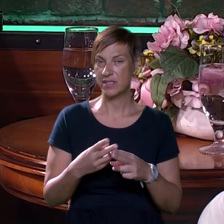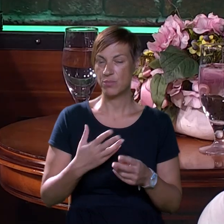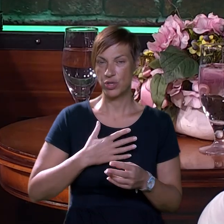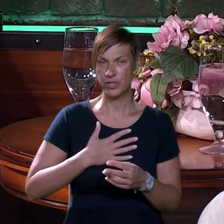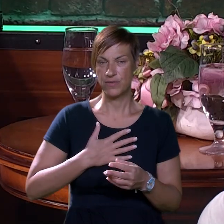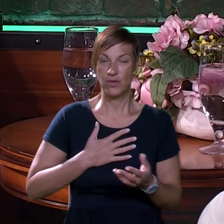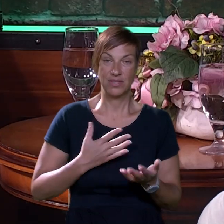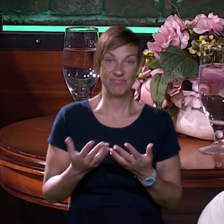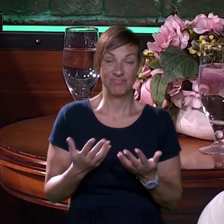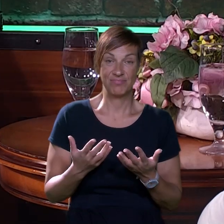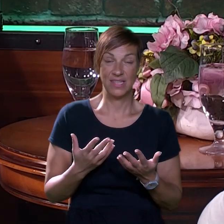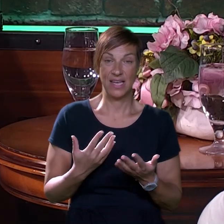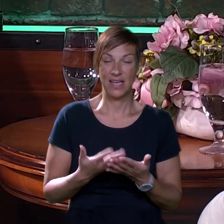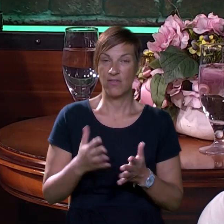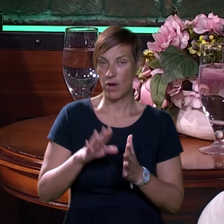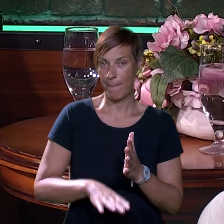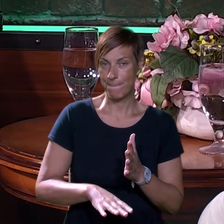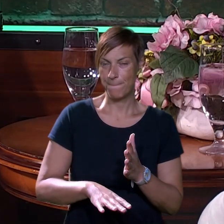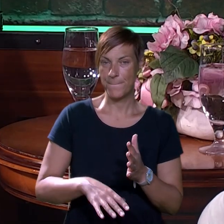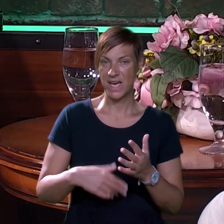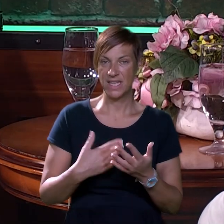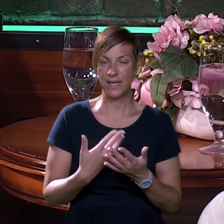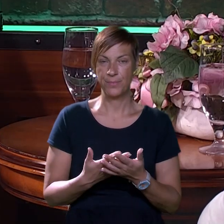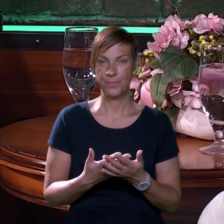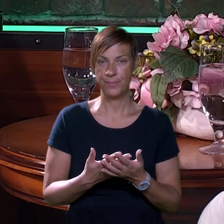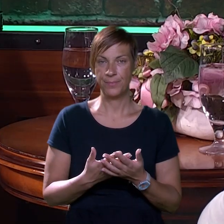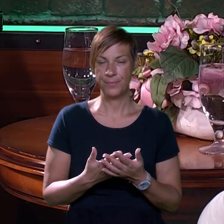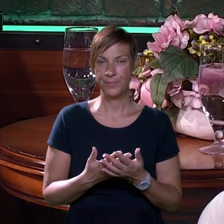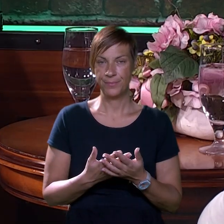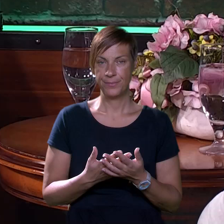svog nekakvog pada